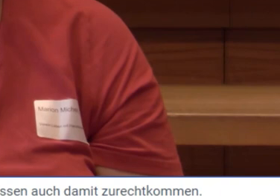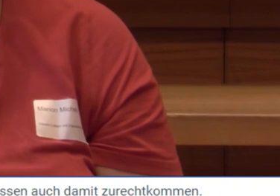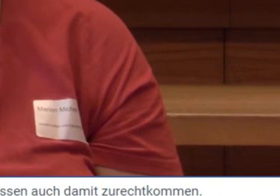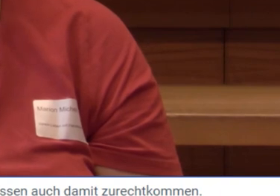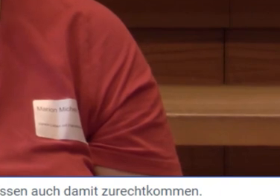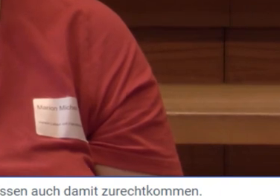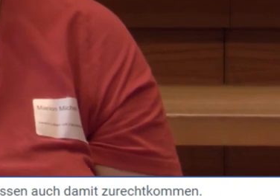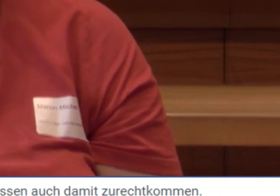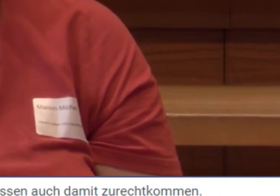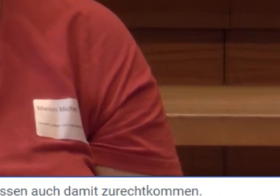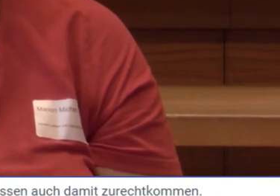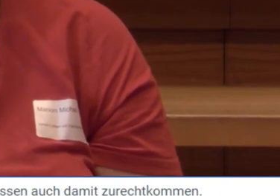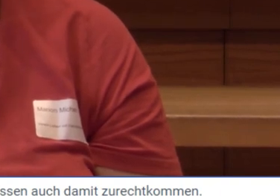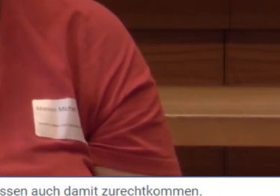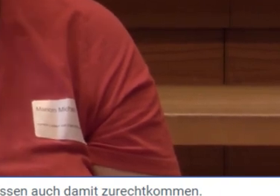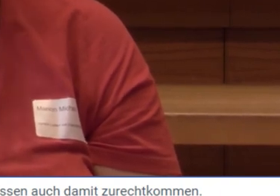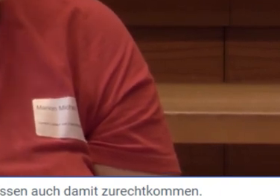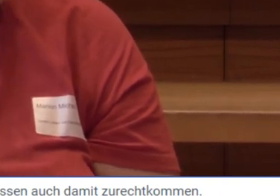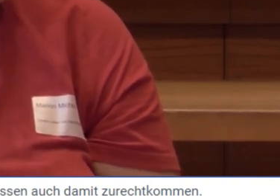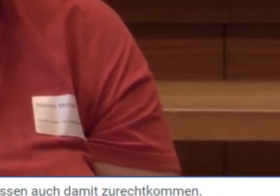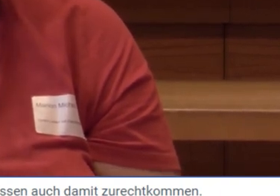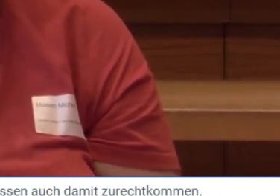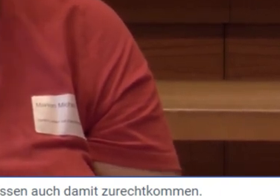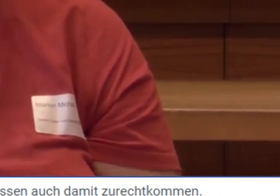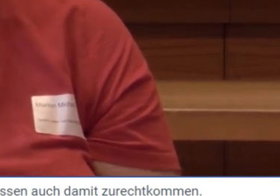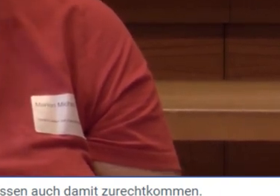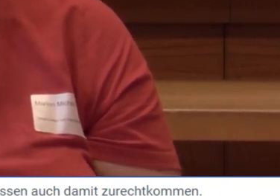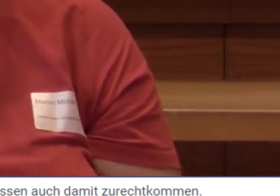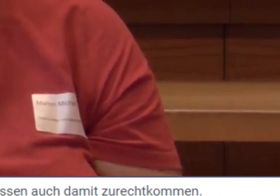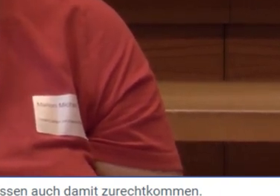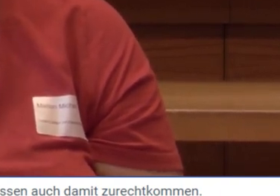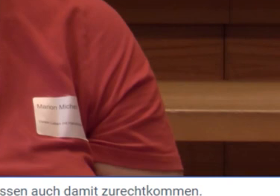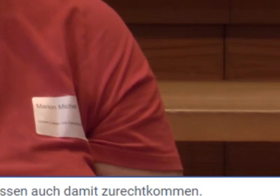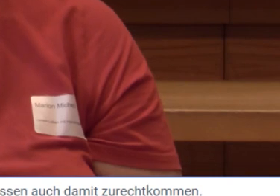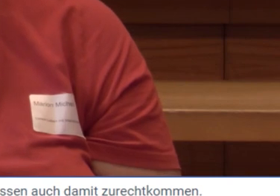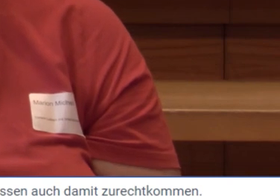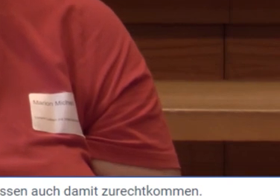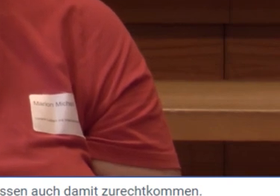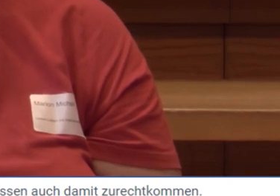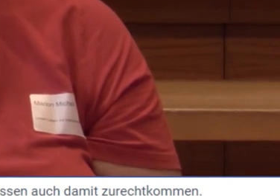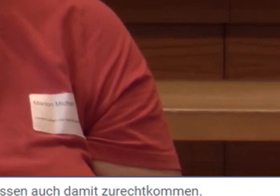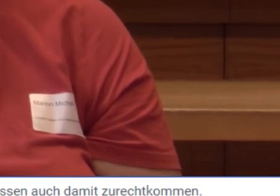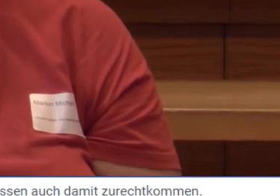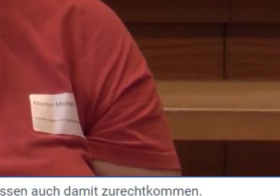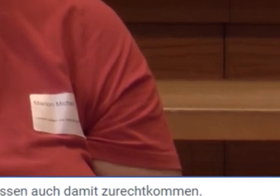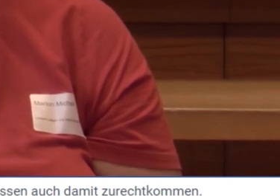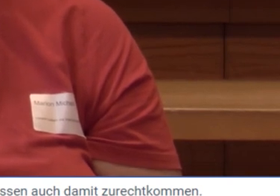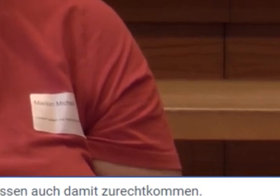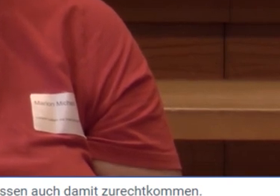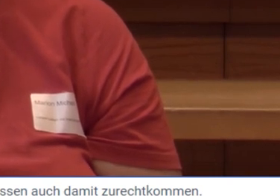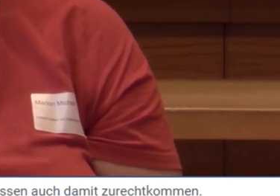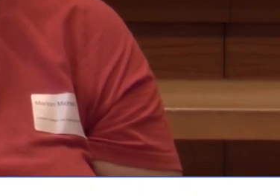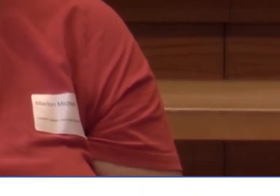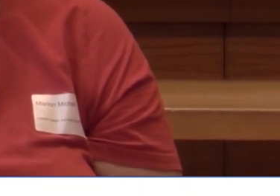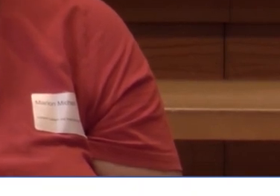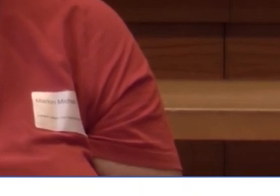Zeit hat sich auszuruhen ist es nicht weil die faul ist sondern weil sie nicht mehr kann und dann sitzt der Mutter das auch nicht wenn der sbfa mit dem